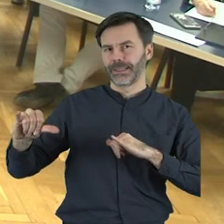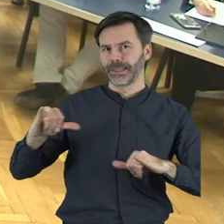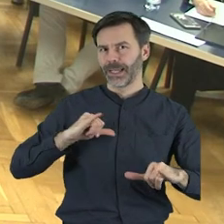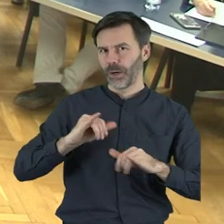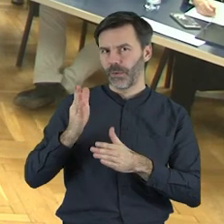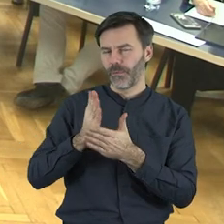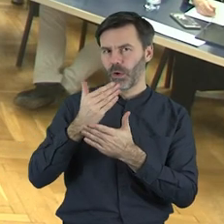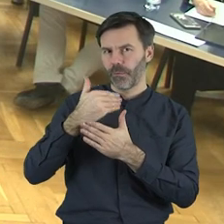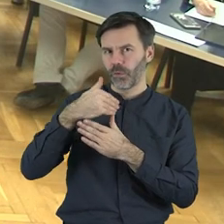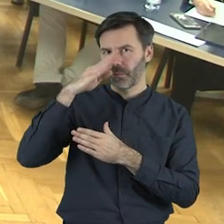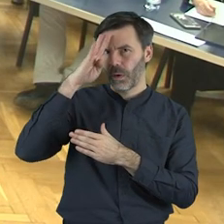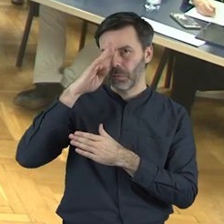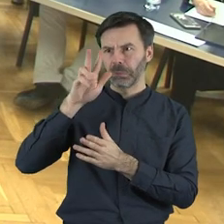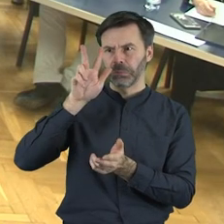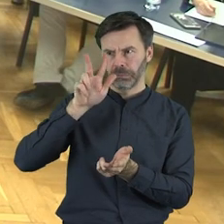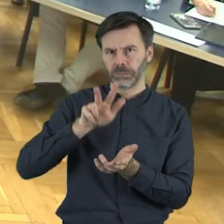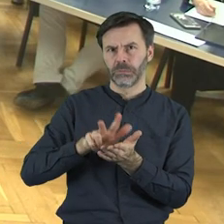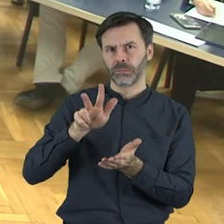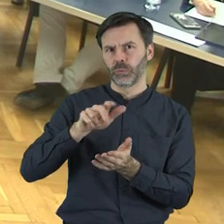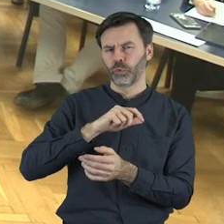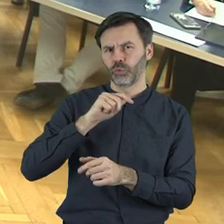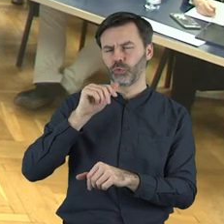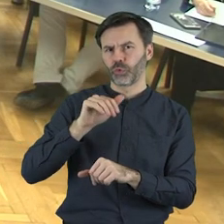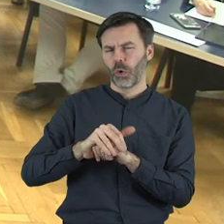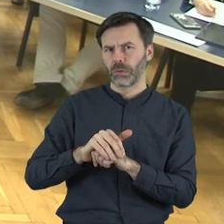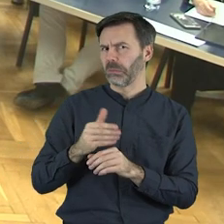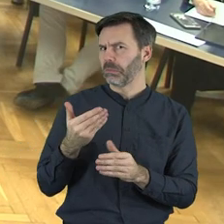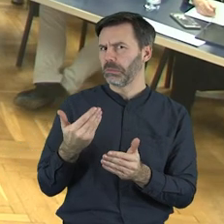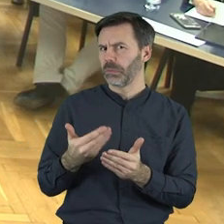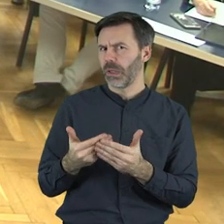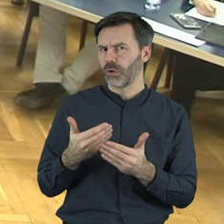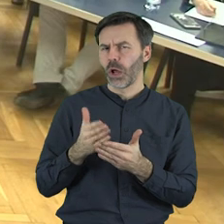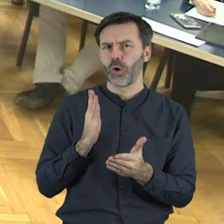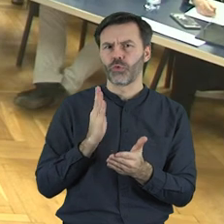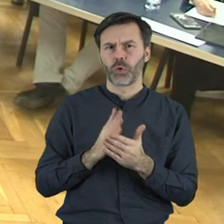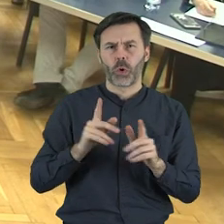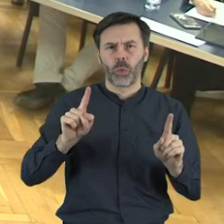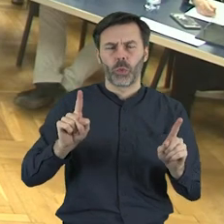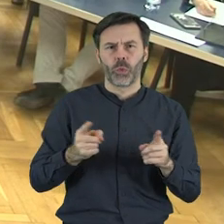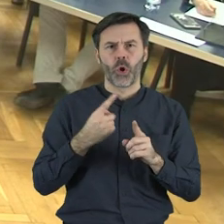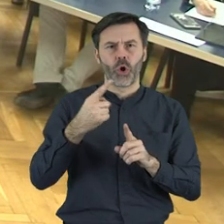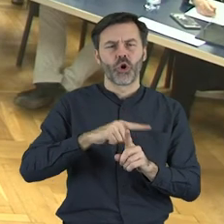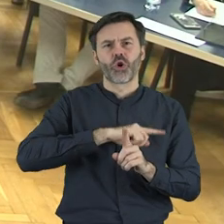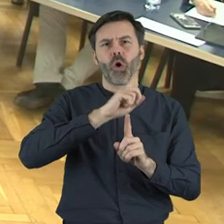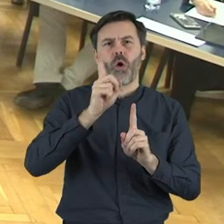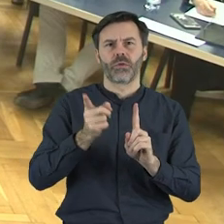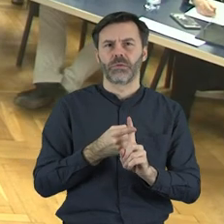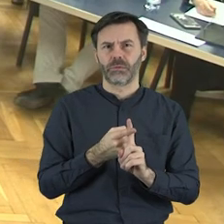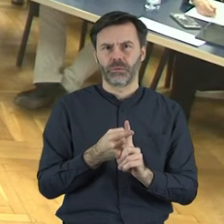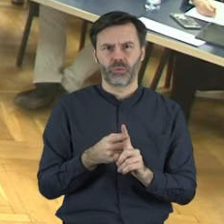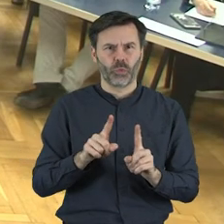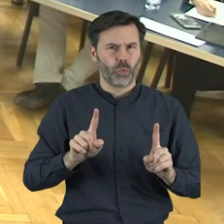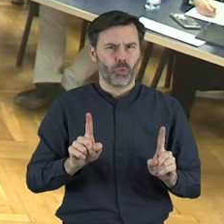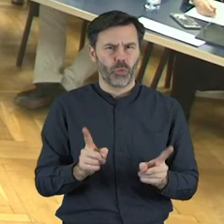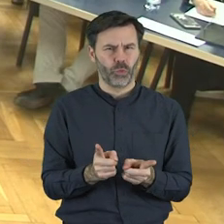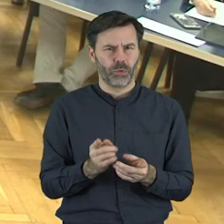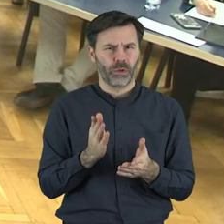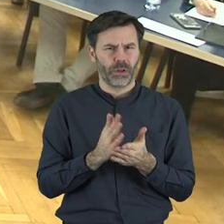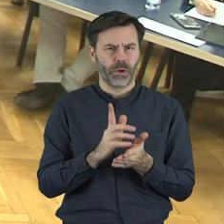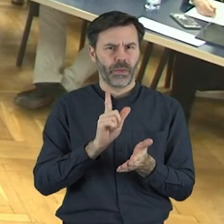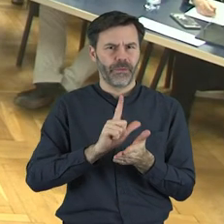było uzasadnienie dla tego stosunkowo krótkiego 12-miesięcznego czasu